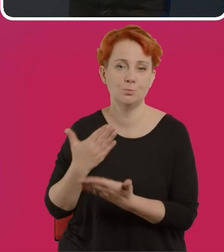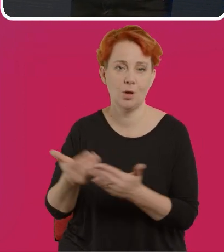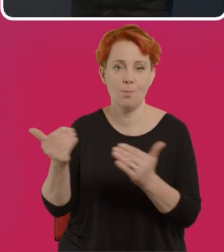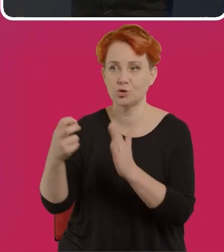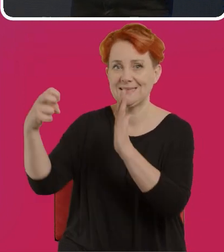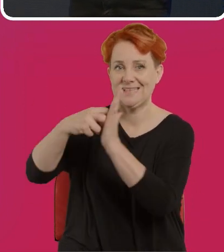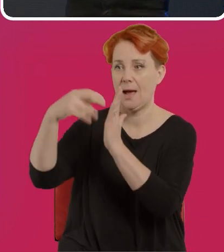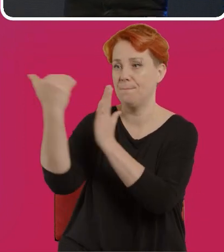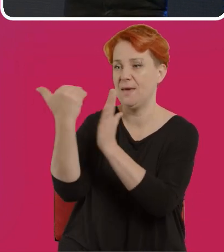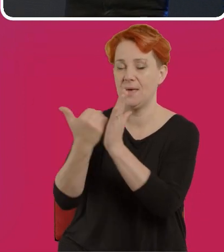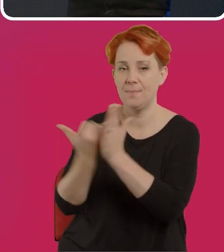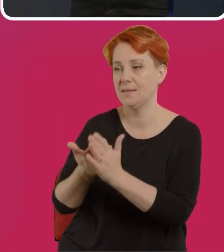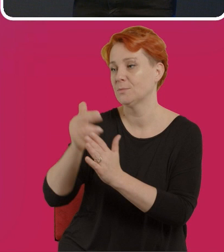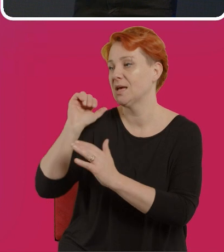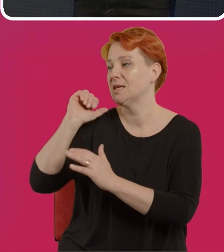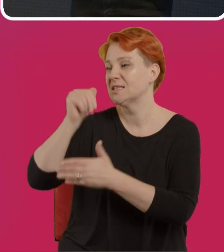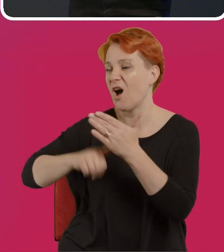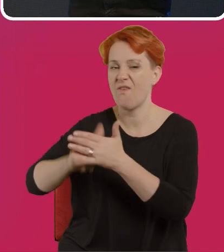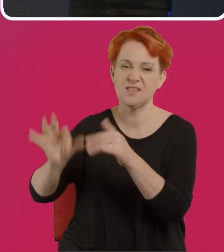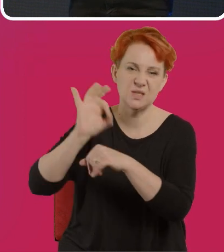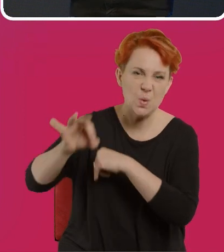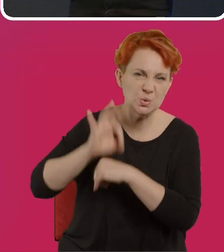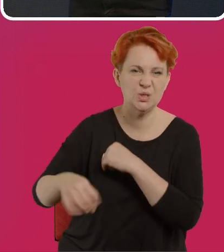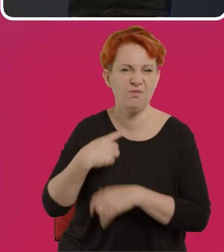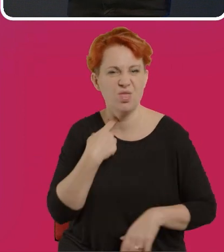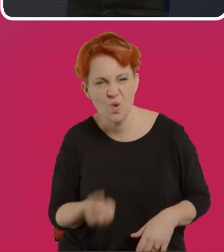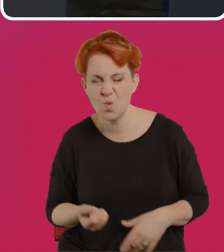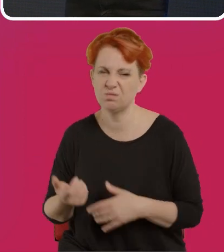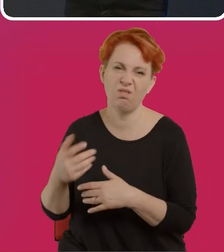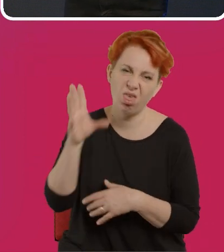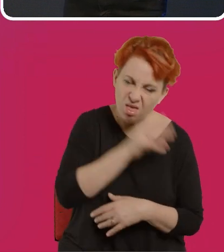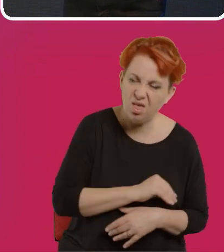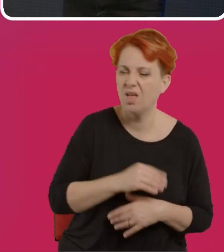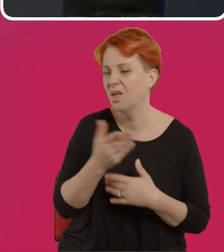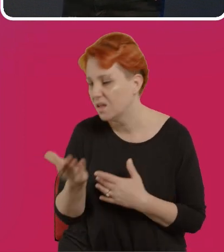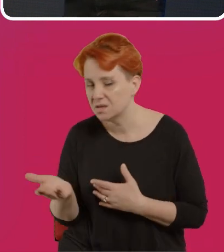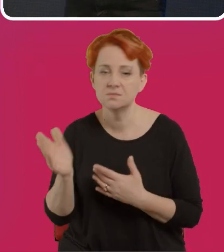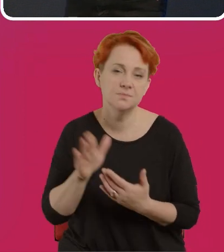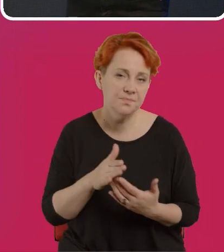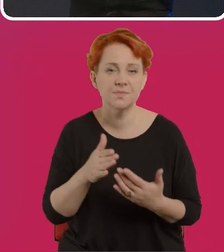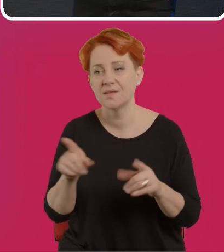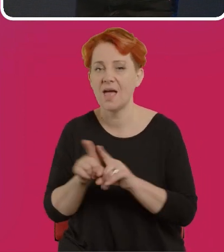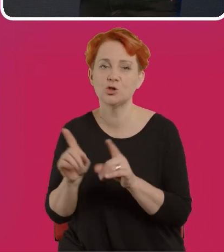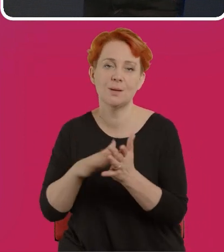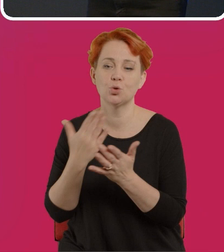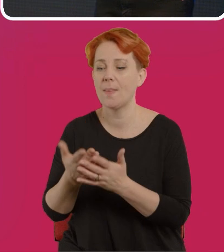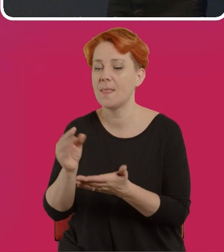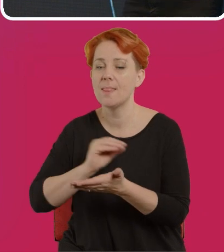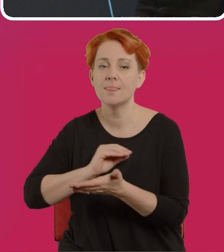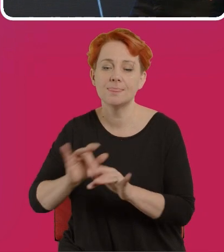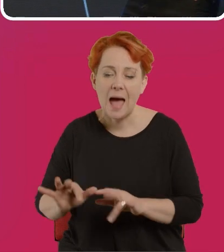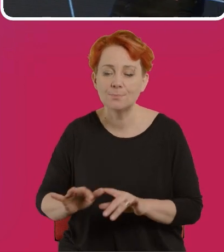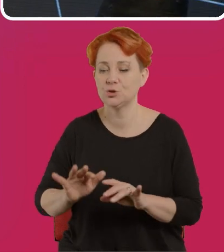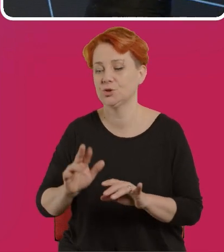cechy złośliwy, znudzony i tak dalej, to jest bardzo fajne. Określić sobie wielkość tej firmy, czy szuka problemu, czy nie.